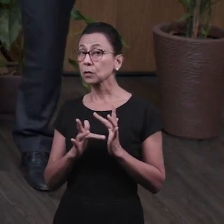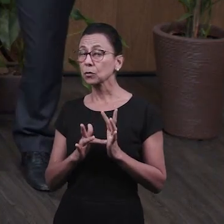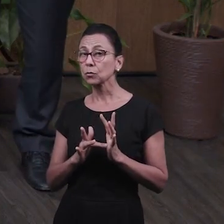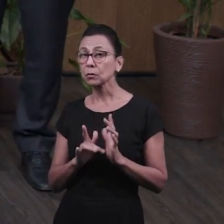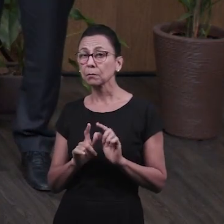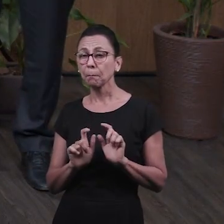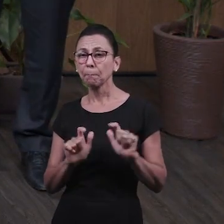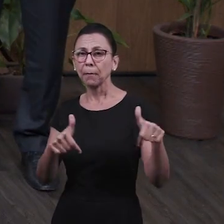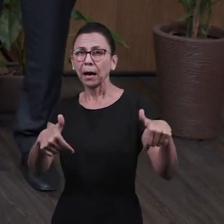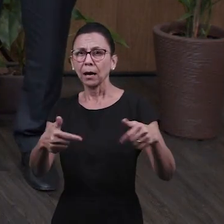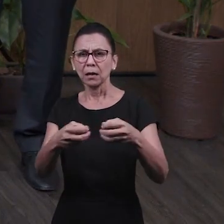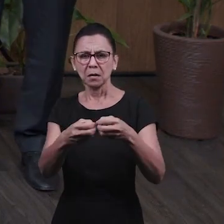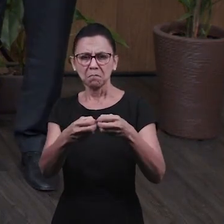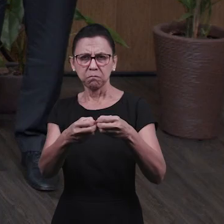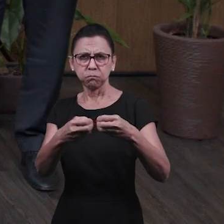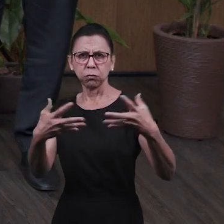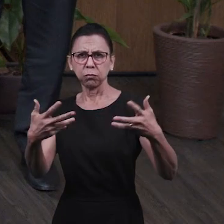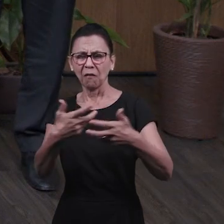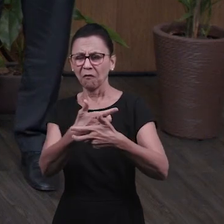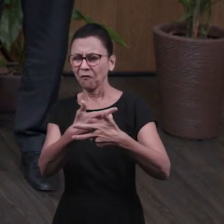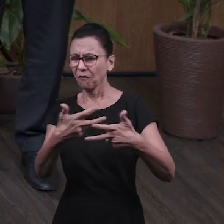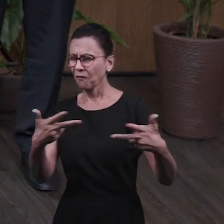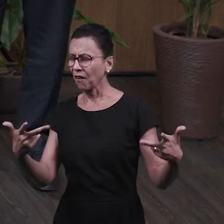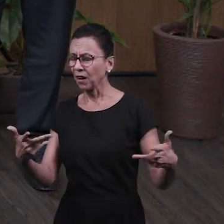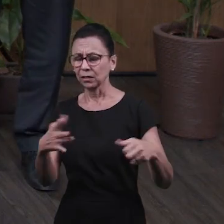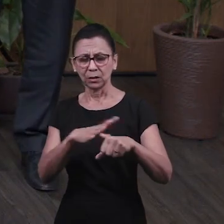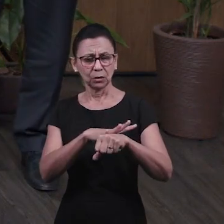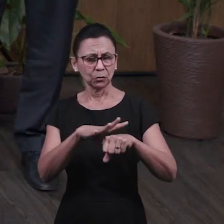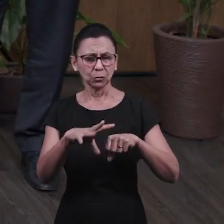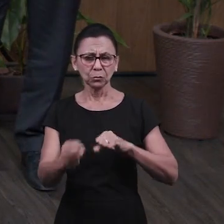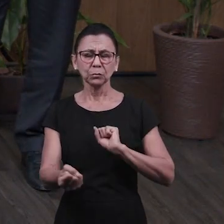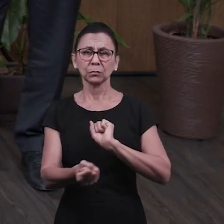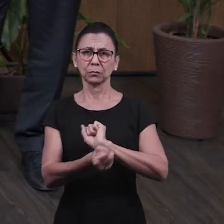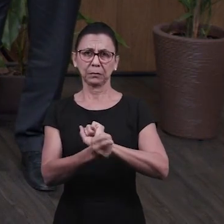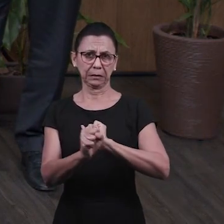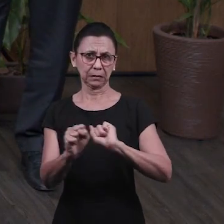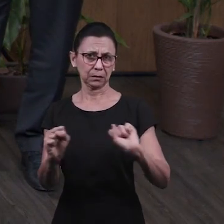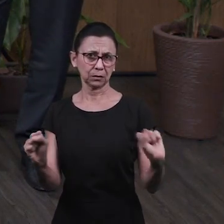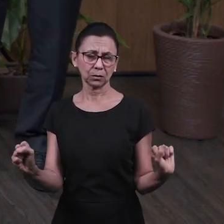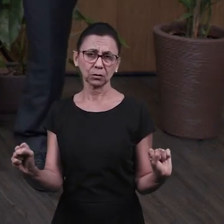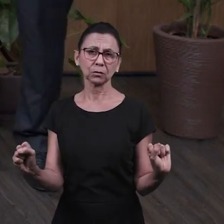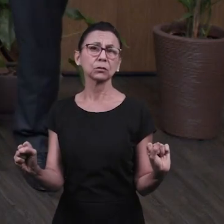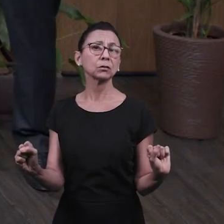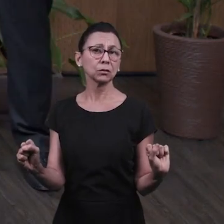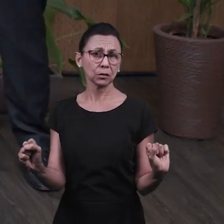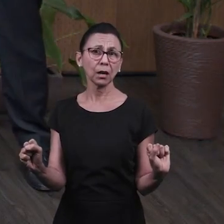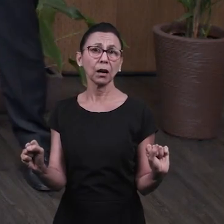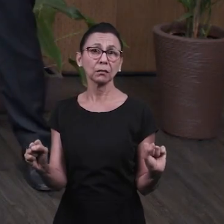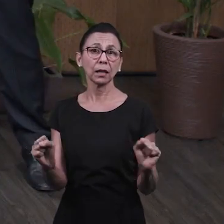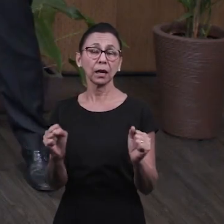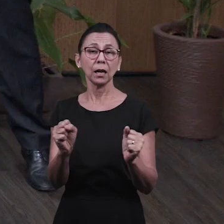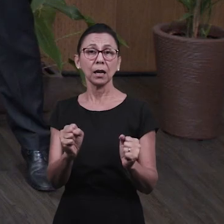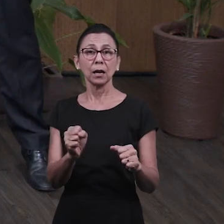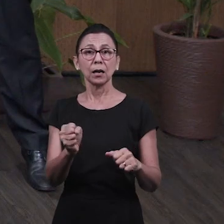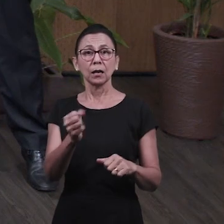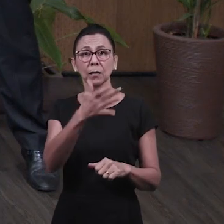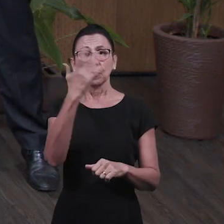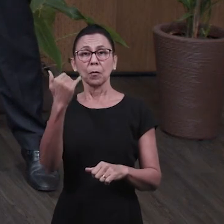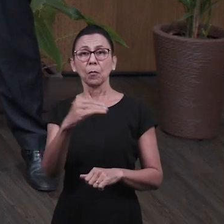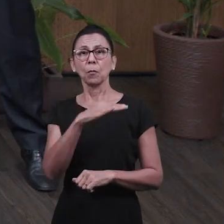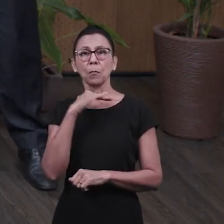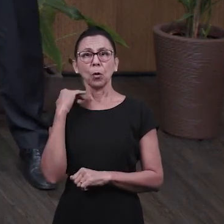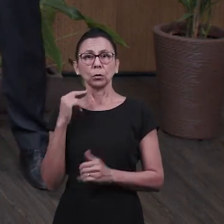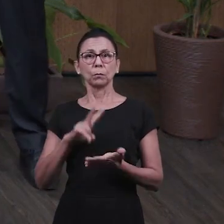Jésus a réalisé beaucoup de miracles, comme des guérisons, des délivrances,